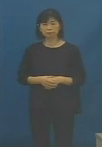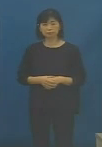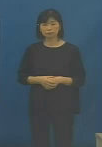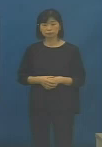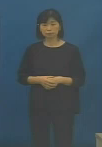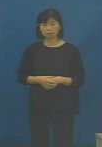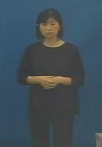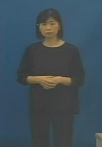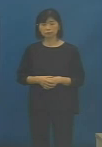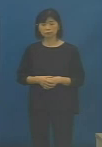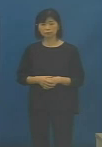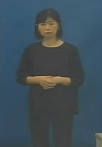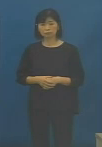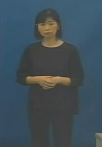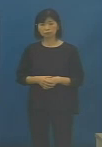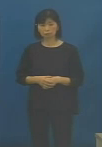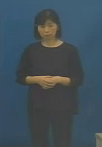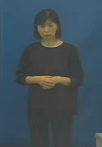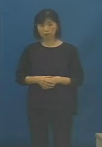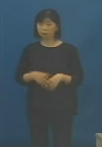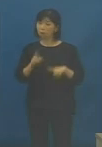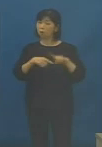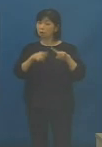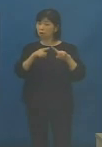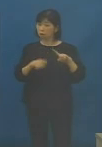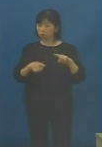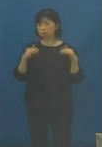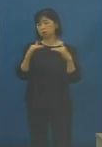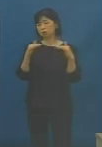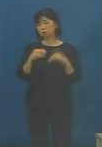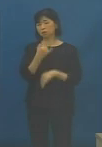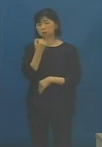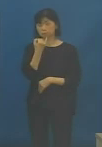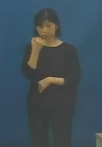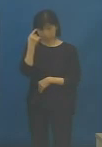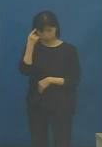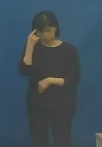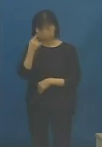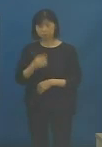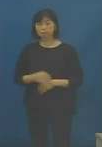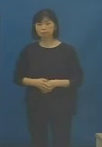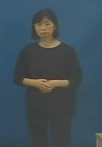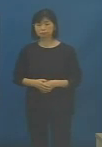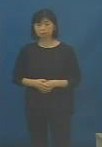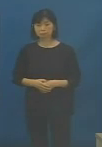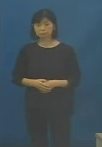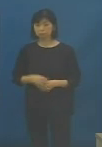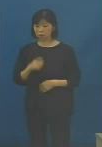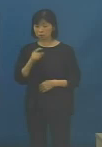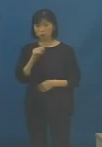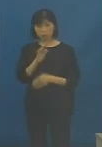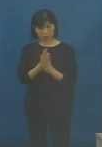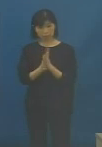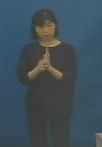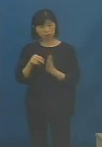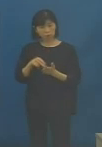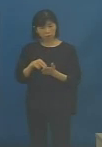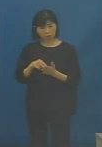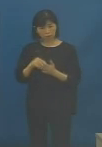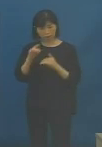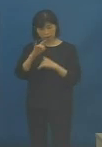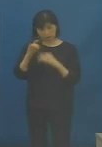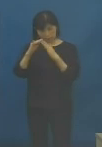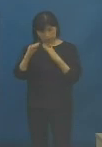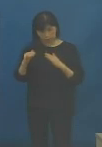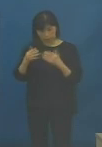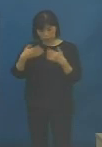ひですねこれは公に議論していただいて結構だと思いますし、まあ、私どもはこれ議会でも条例審議をいただい